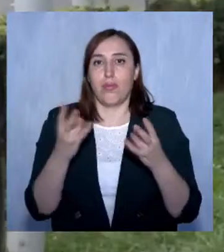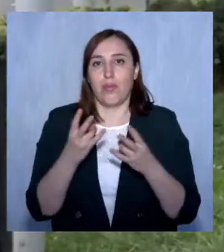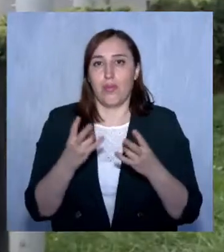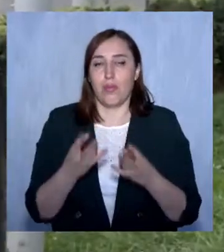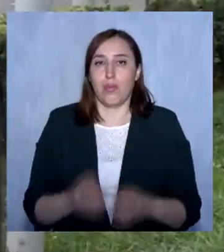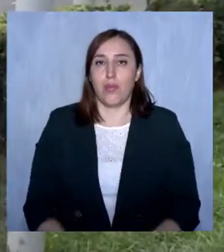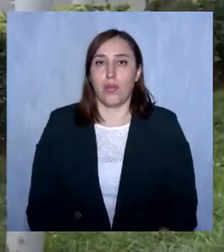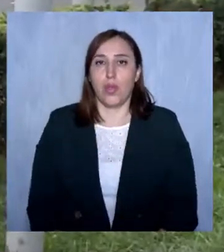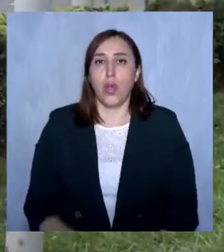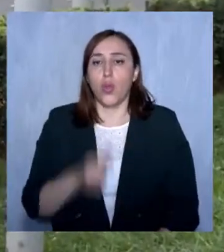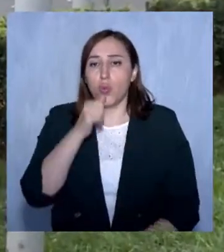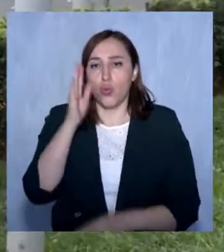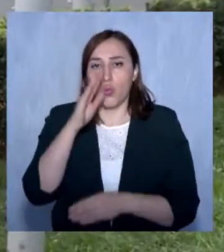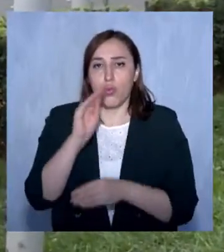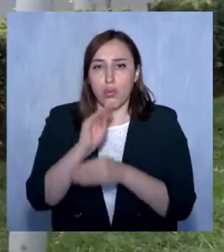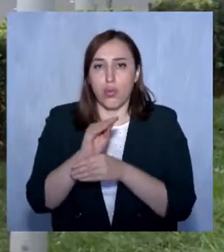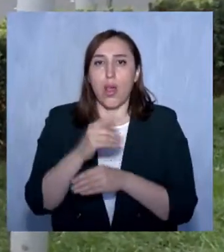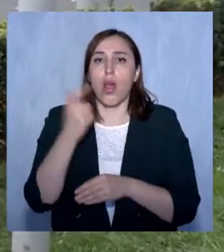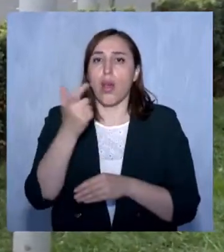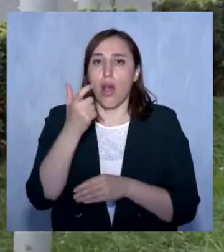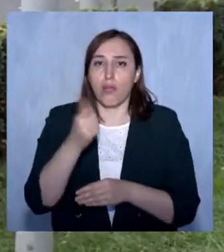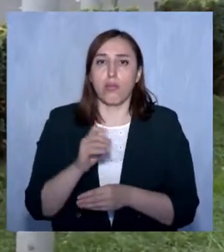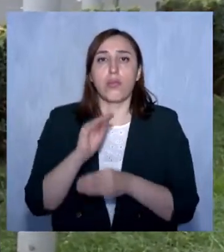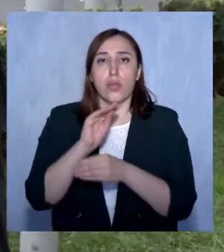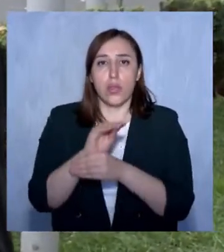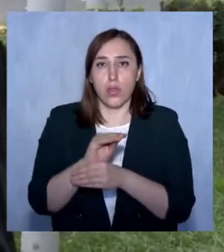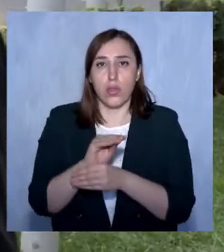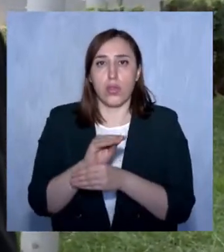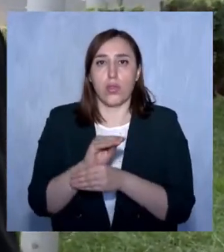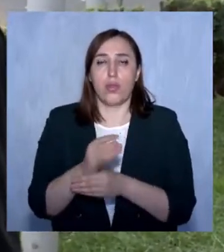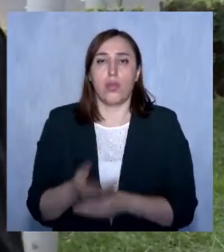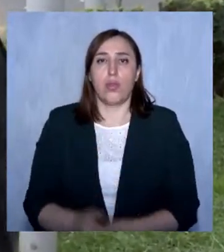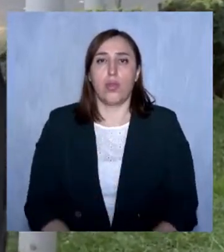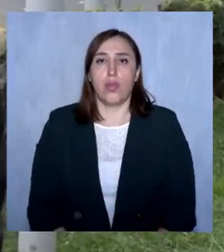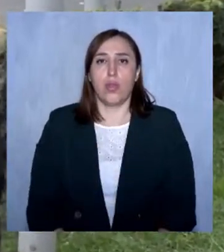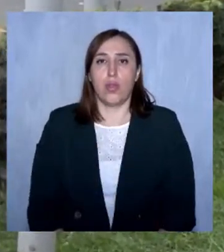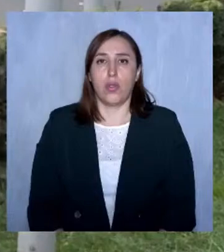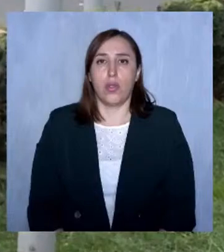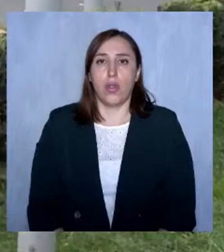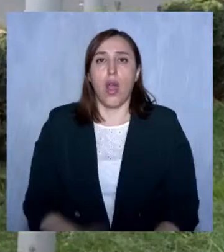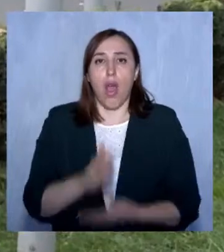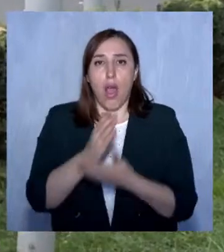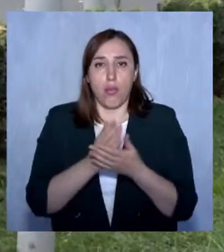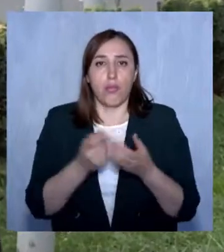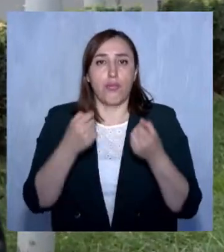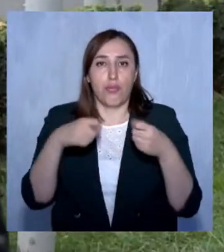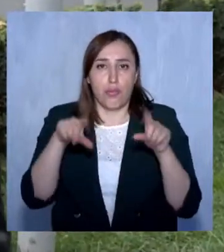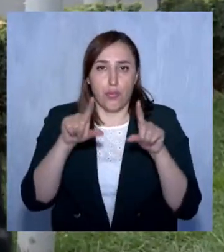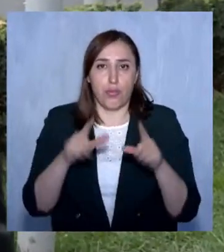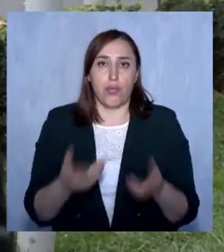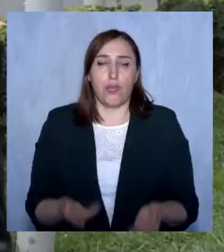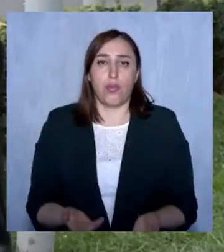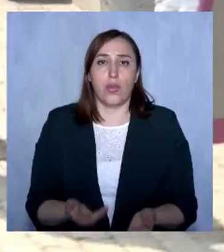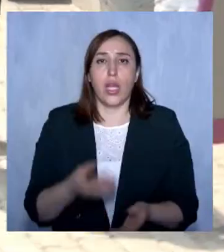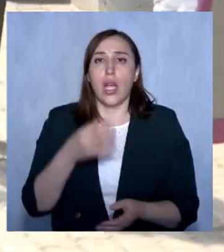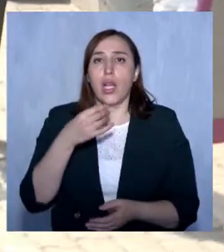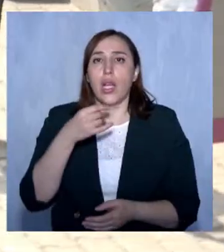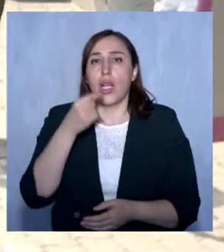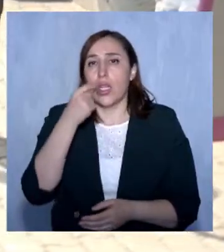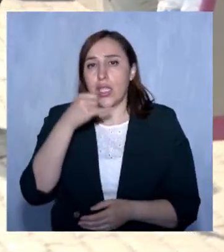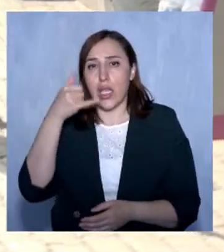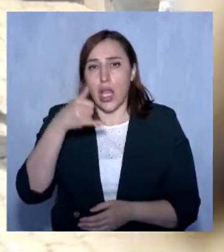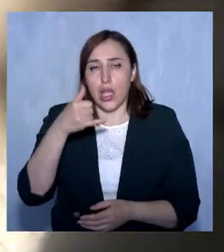բարձրանամը։ Չուրը թանգացավ, գազը թանգացավ, ասենք հացը թանգանում է, ձետը